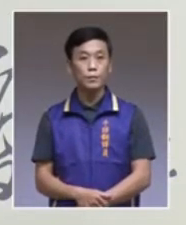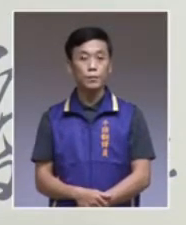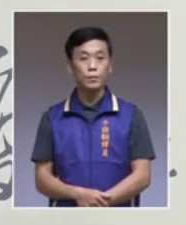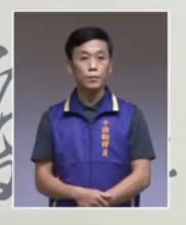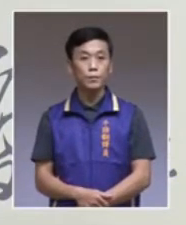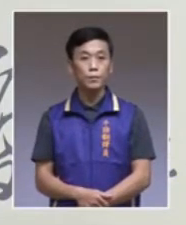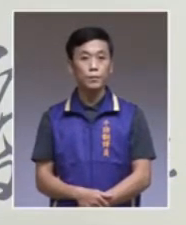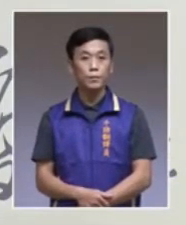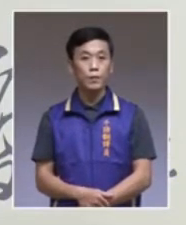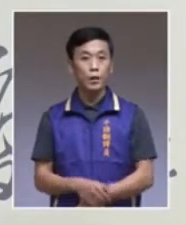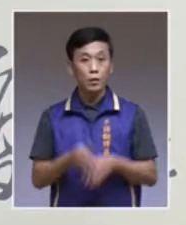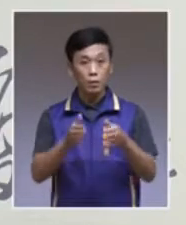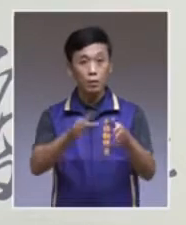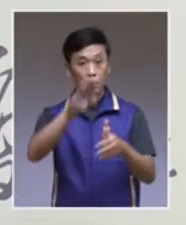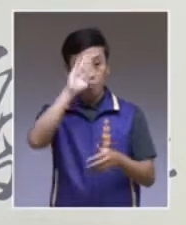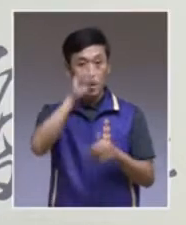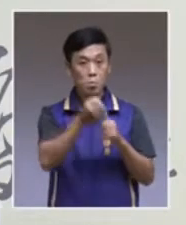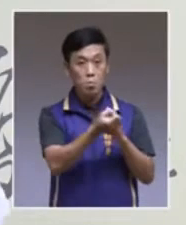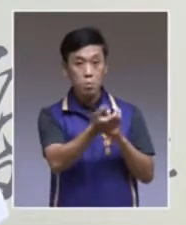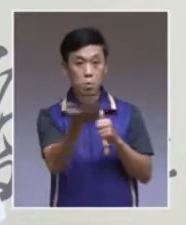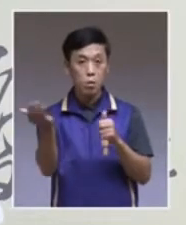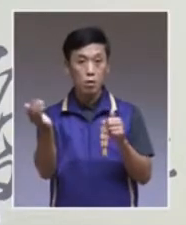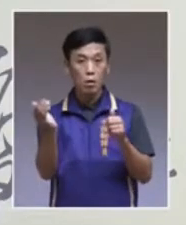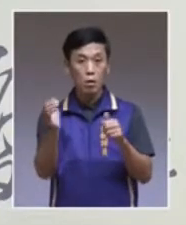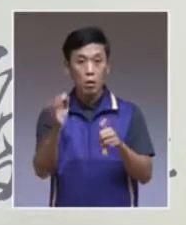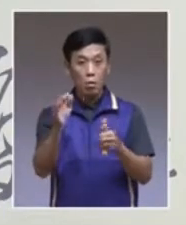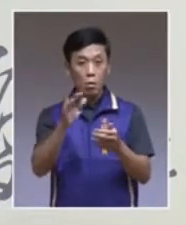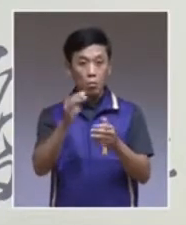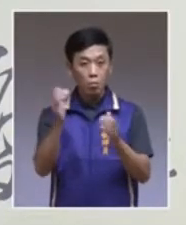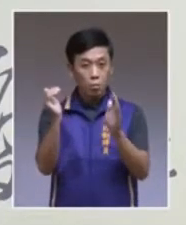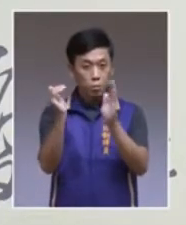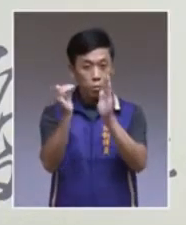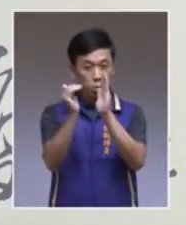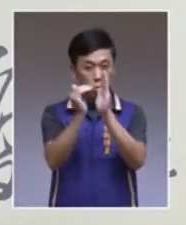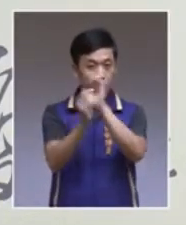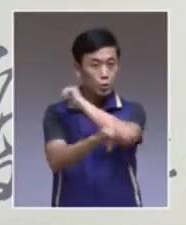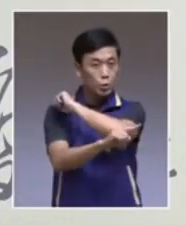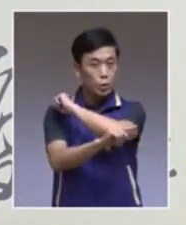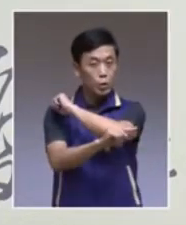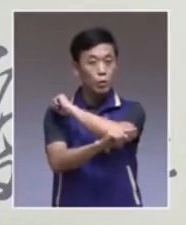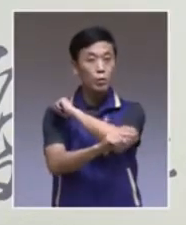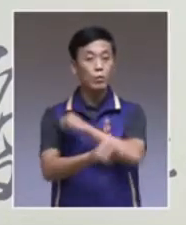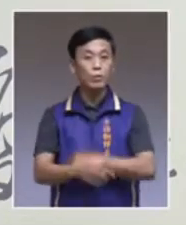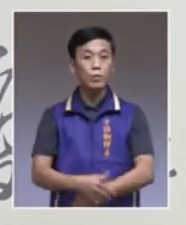在疫情接近尾声之后